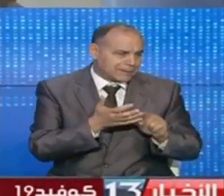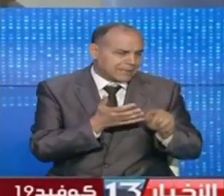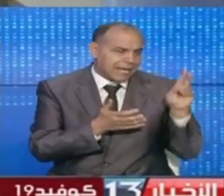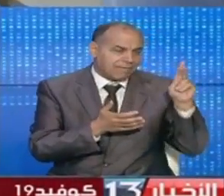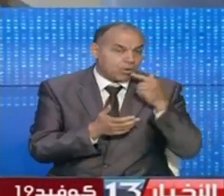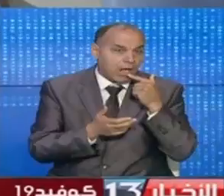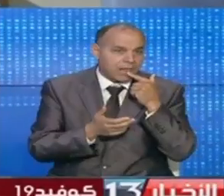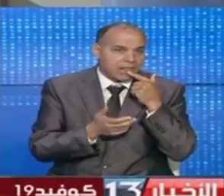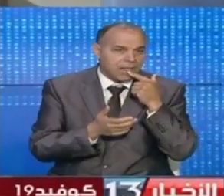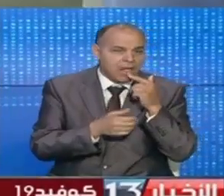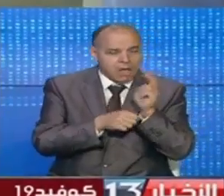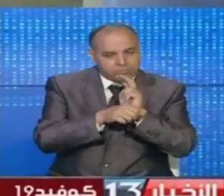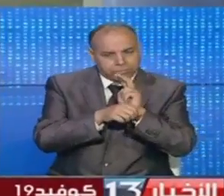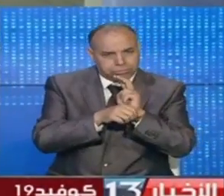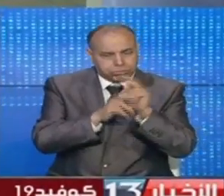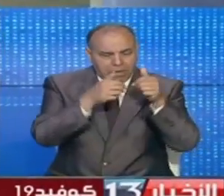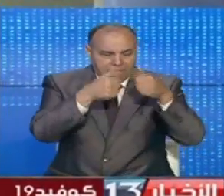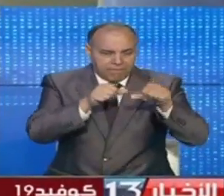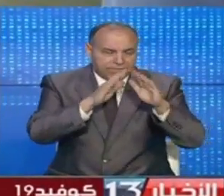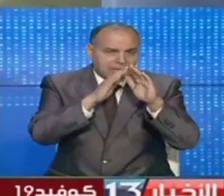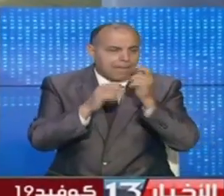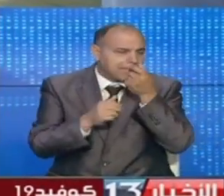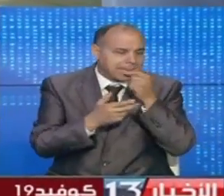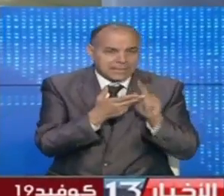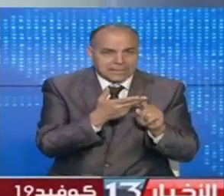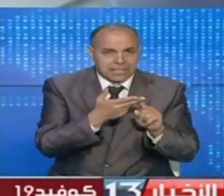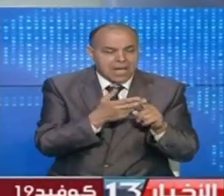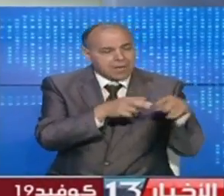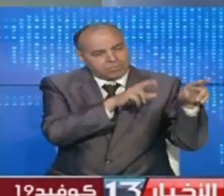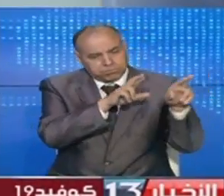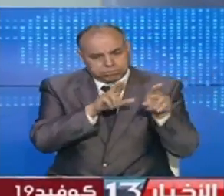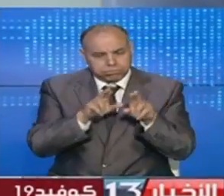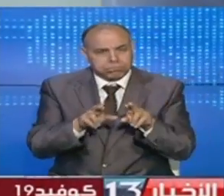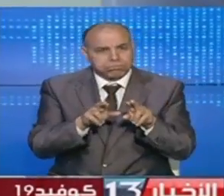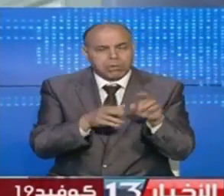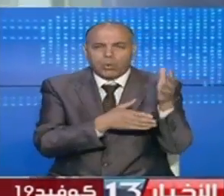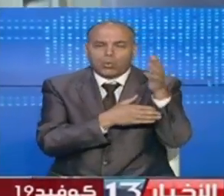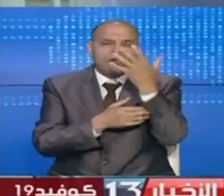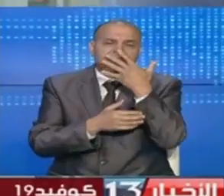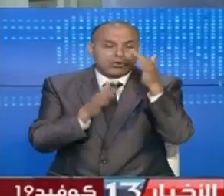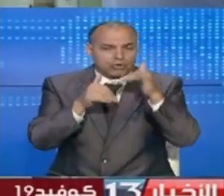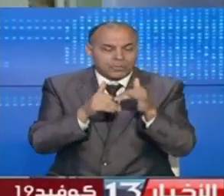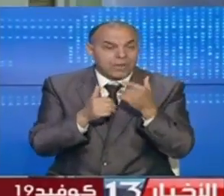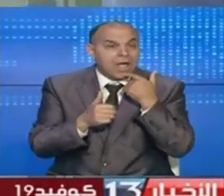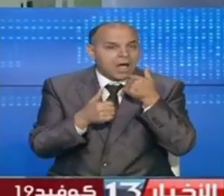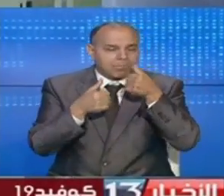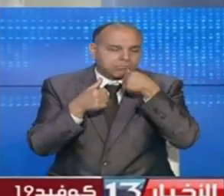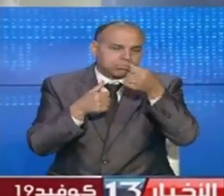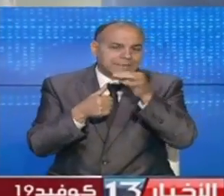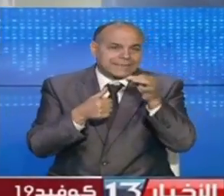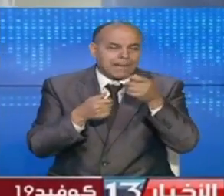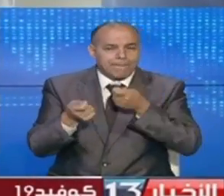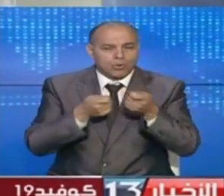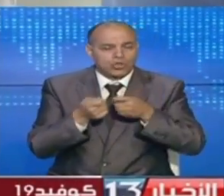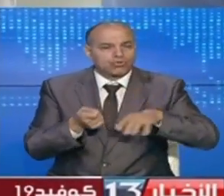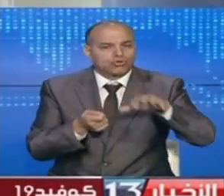الجهة خضع لإجراء الحجر الصحي بالمنستير إثر عودته من إحدى الدول الإفريقية، وفق ما صرح به